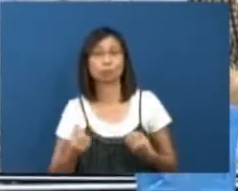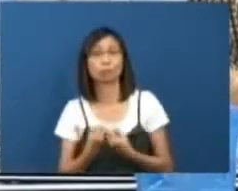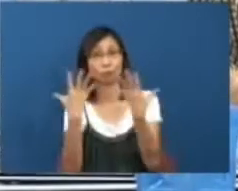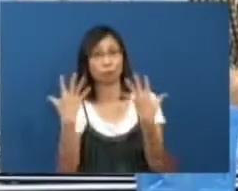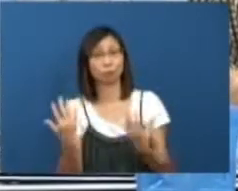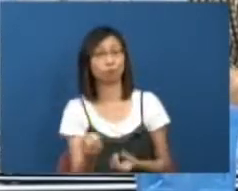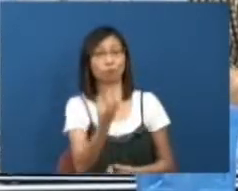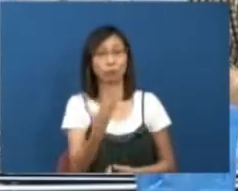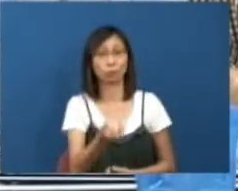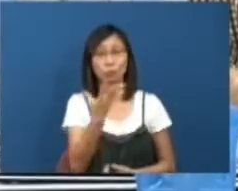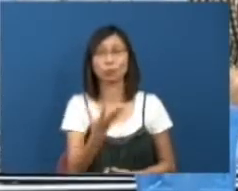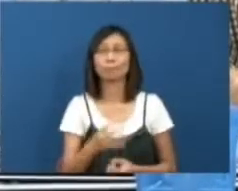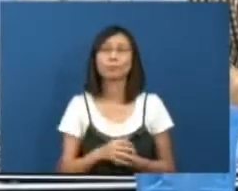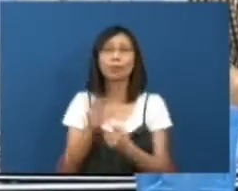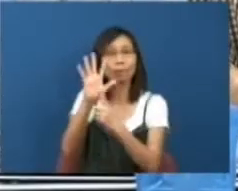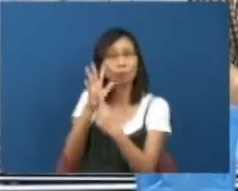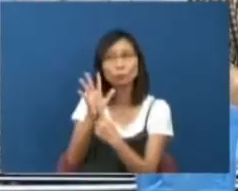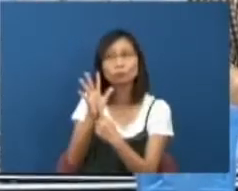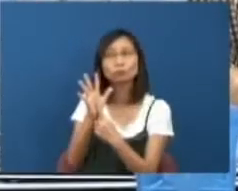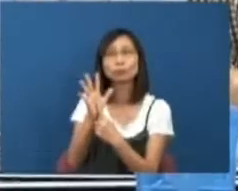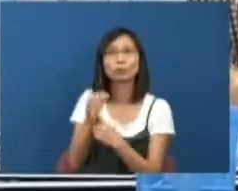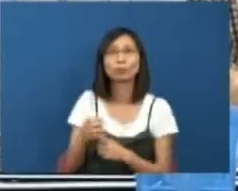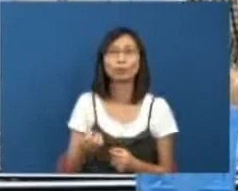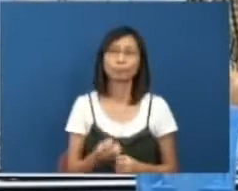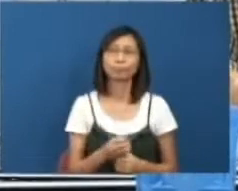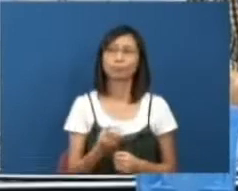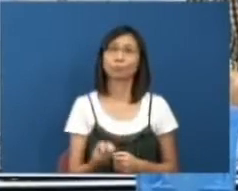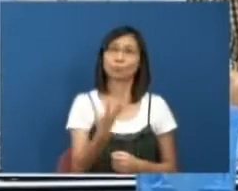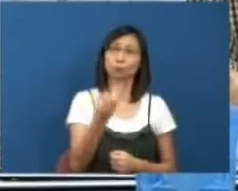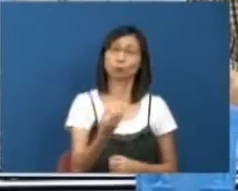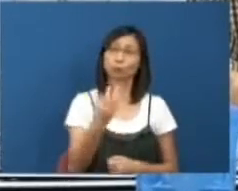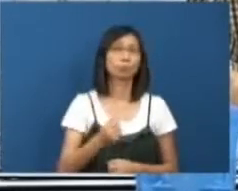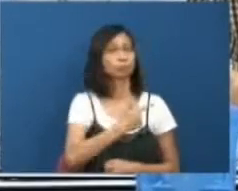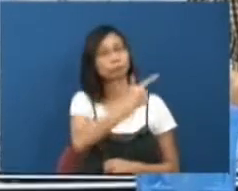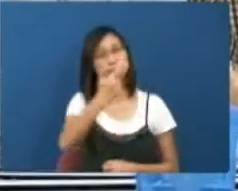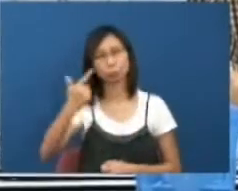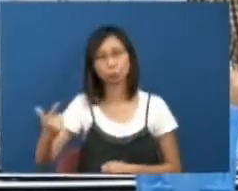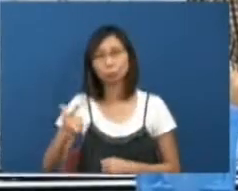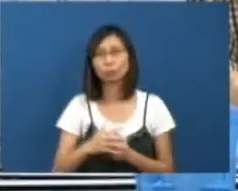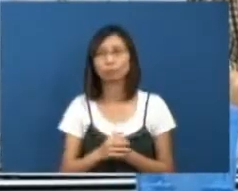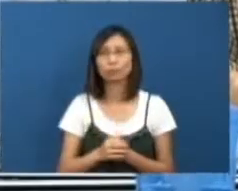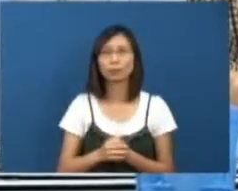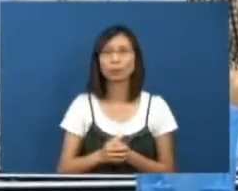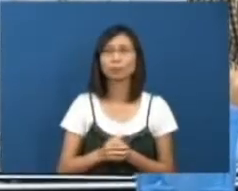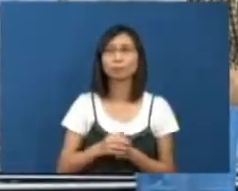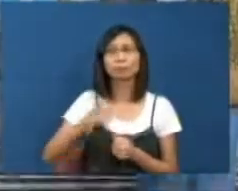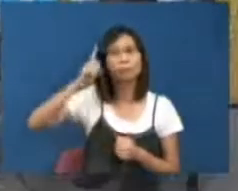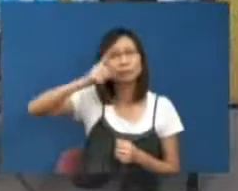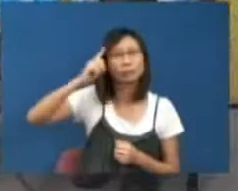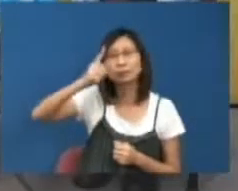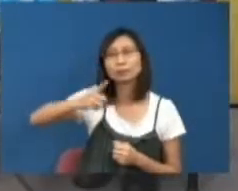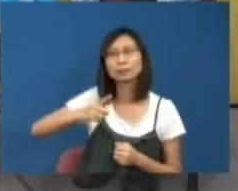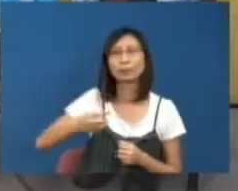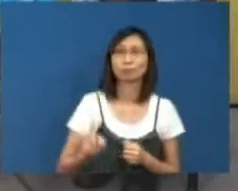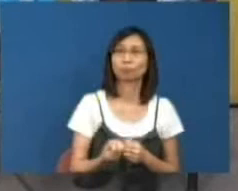即風車、這些被火燒的個案呢、發生很多，而每一次發生咧，就係、是、